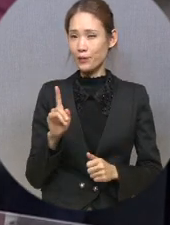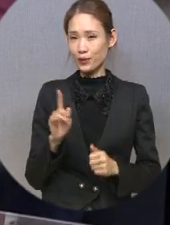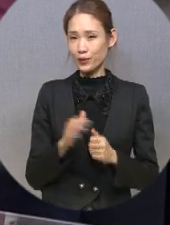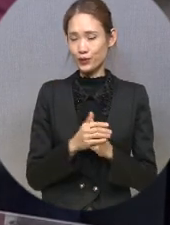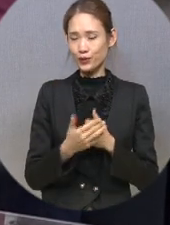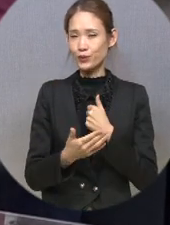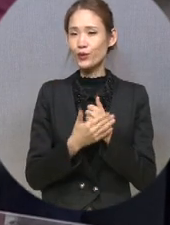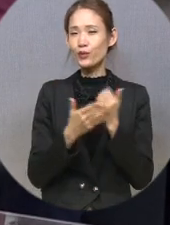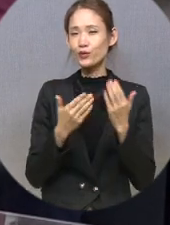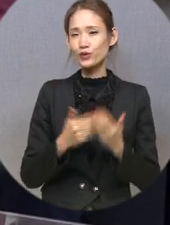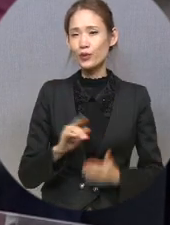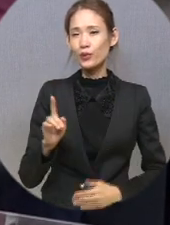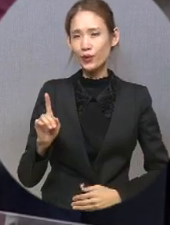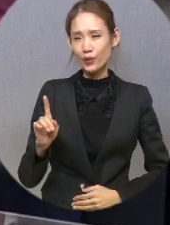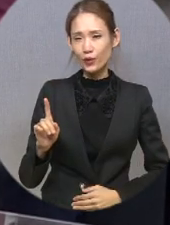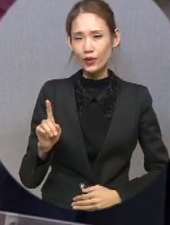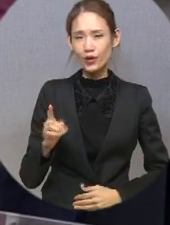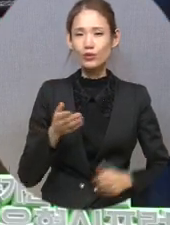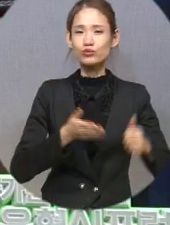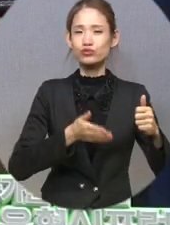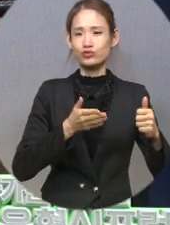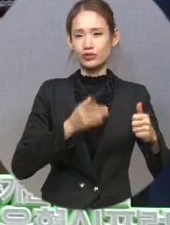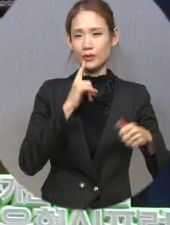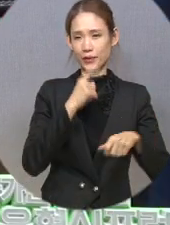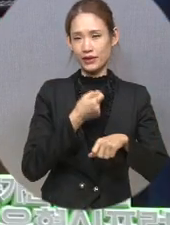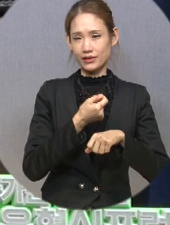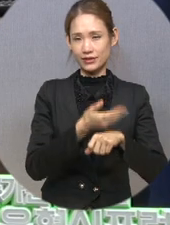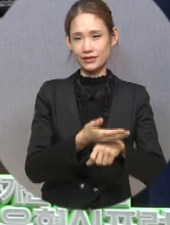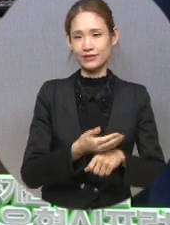어떻게 도움을 주셨는지 부탁드립니다. 예.